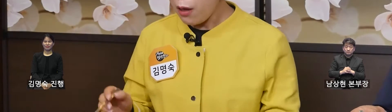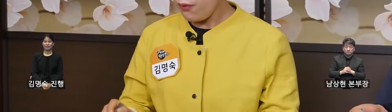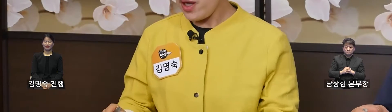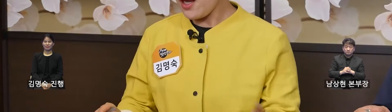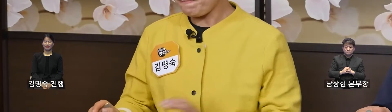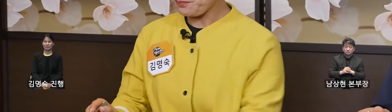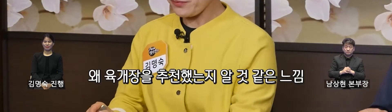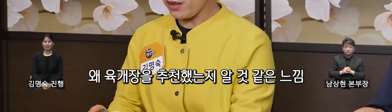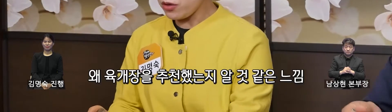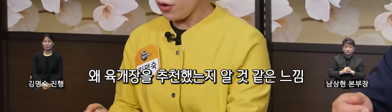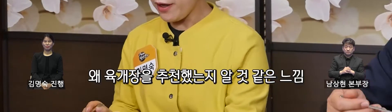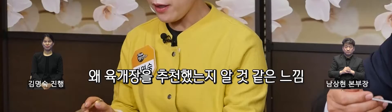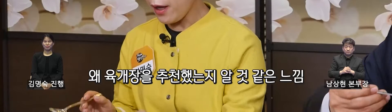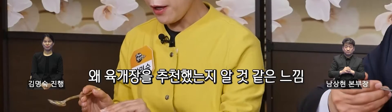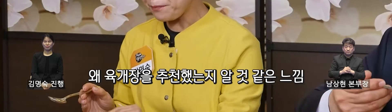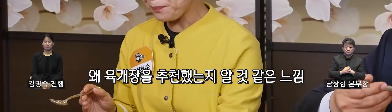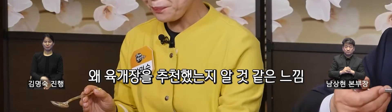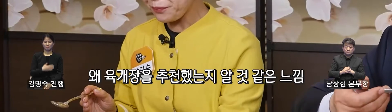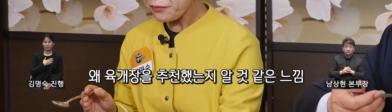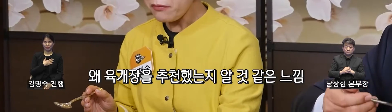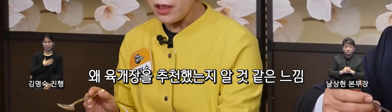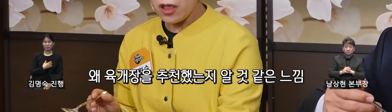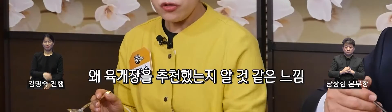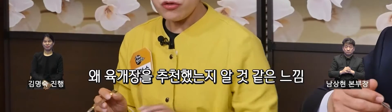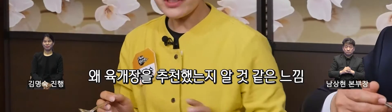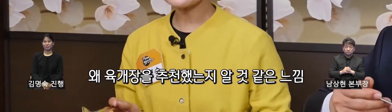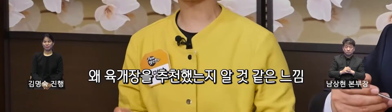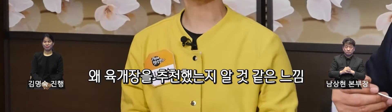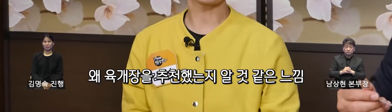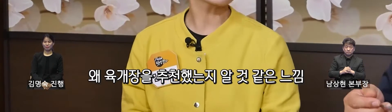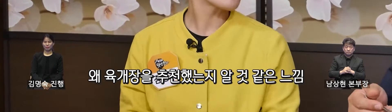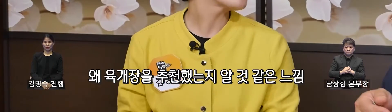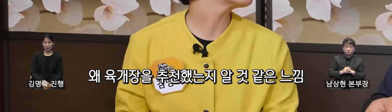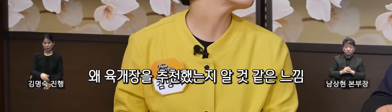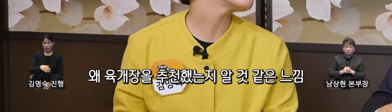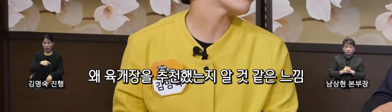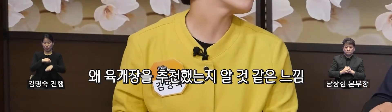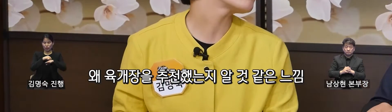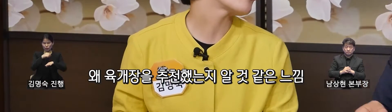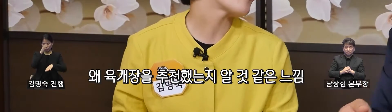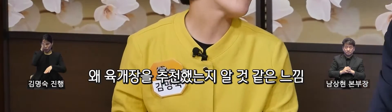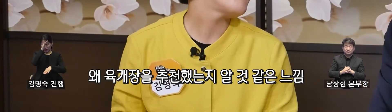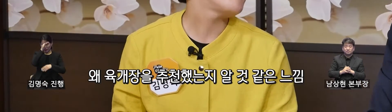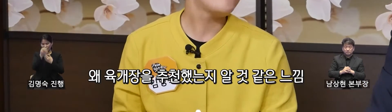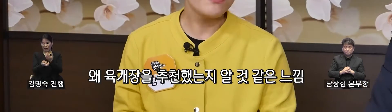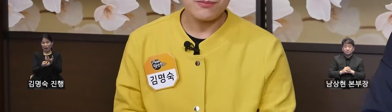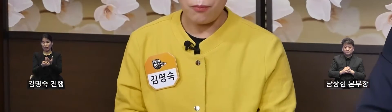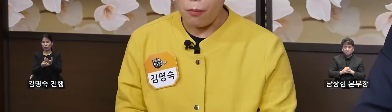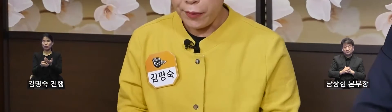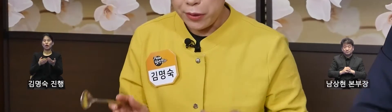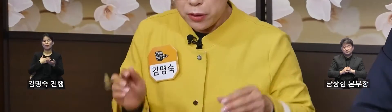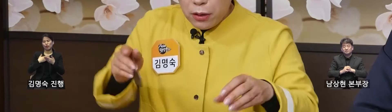아, 왜? 저에게 육개장 맛을 보여주신지 알겠어요.